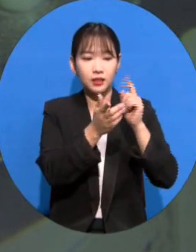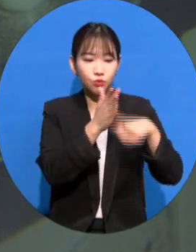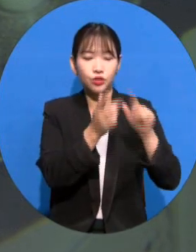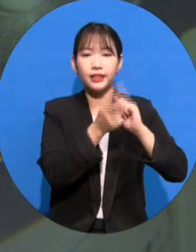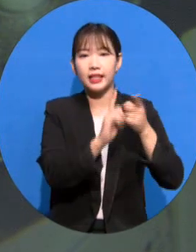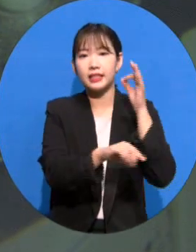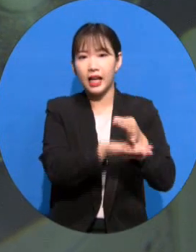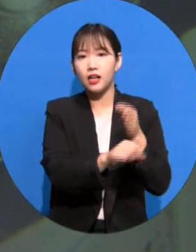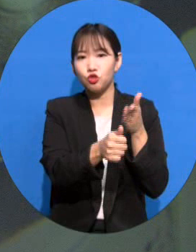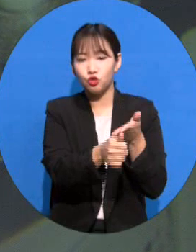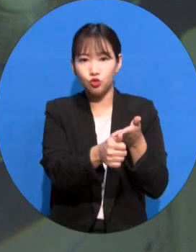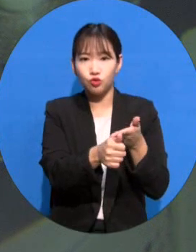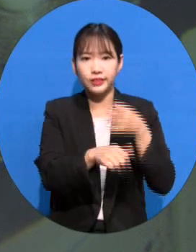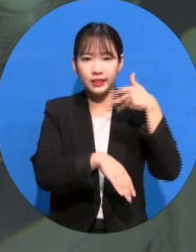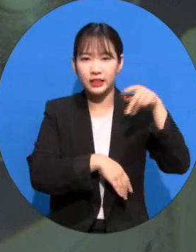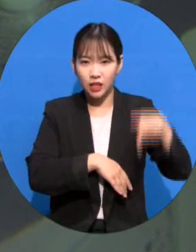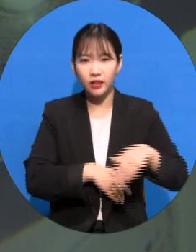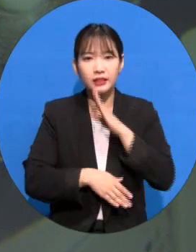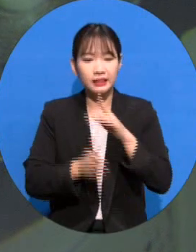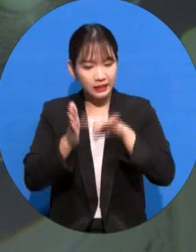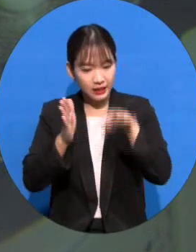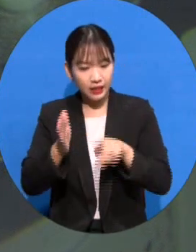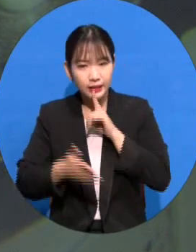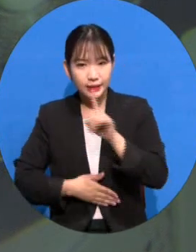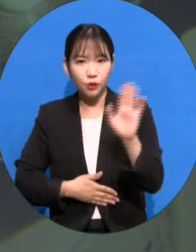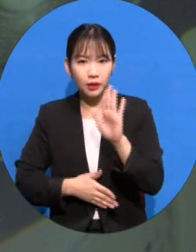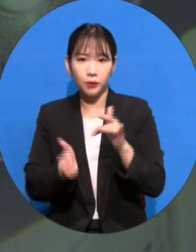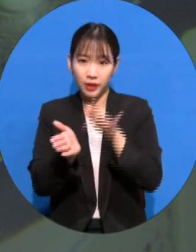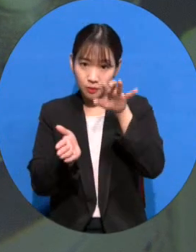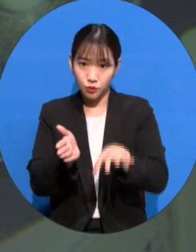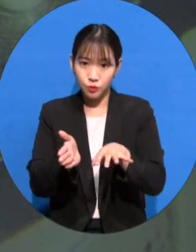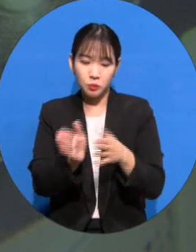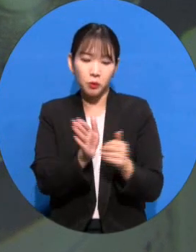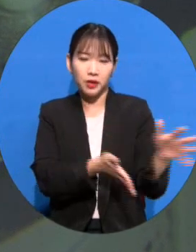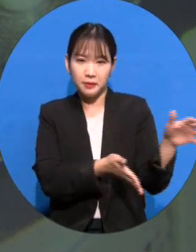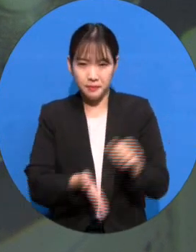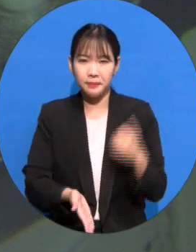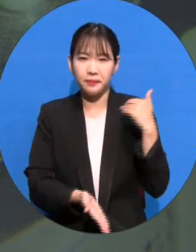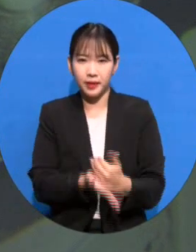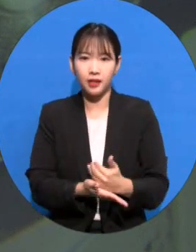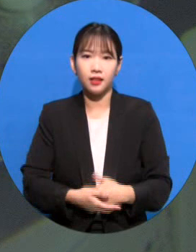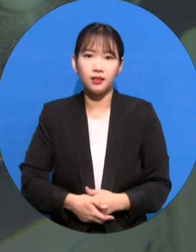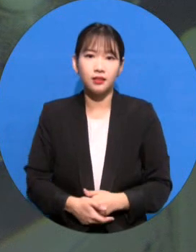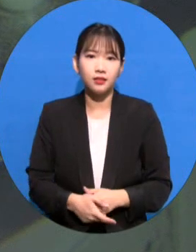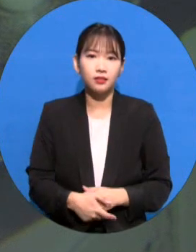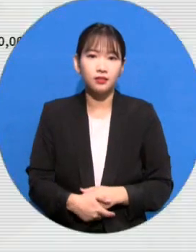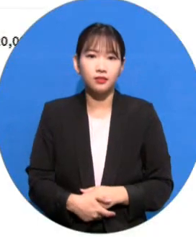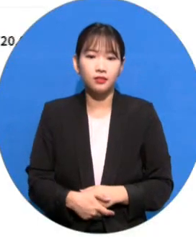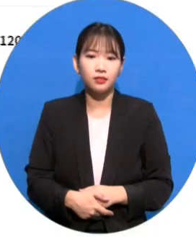하며 실제로는 세관에 신고조차 하지 않고 의약품을 대거 밀수했습니다. 김한수 기자입니다.